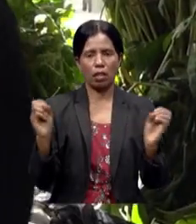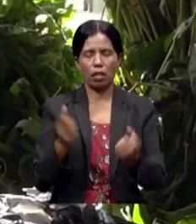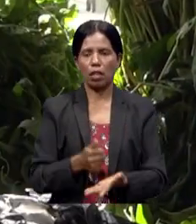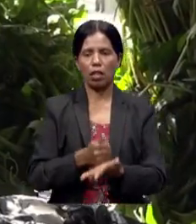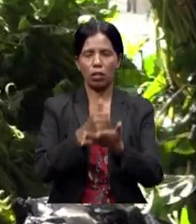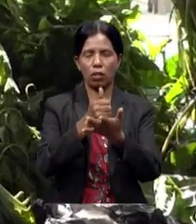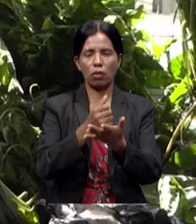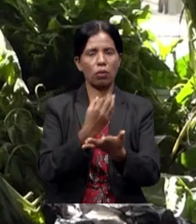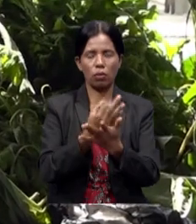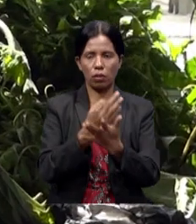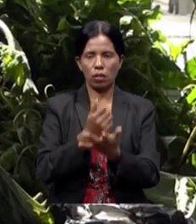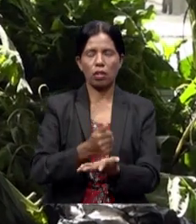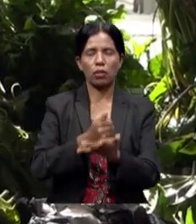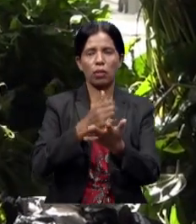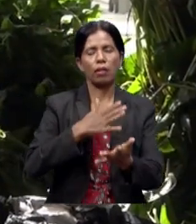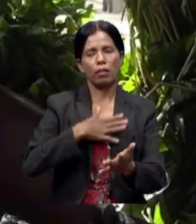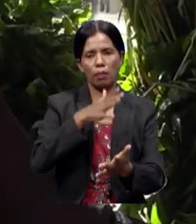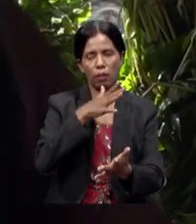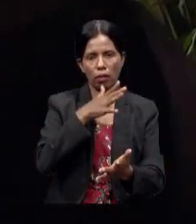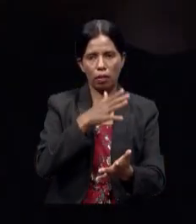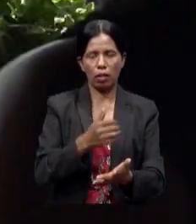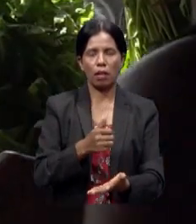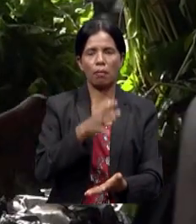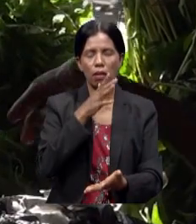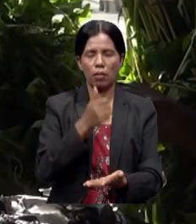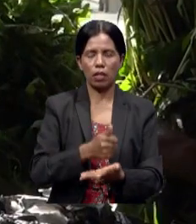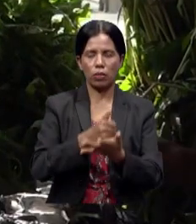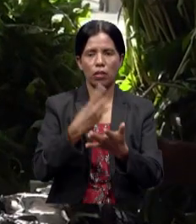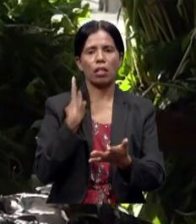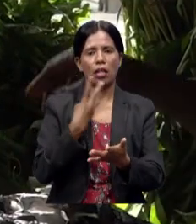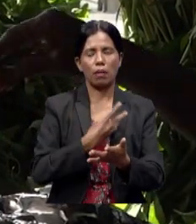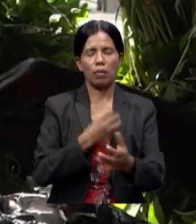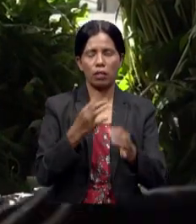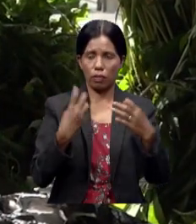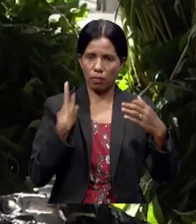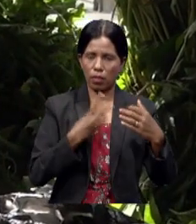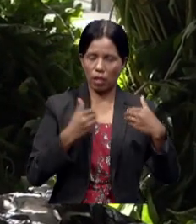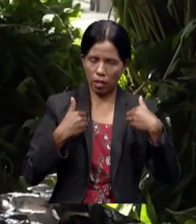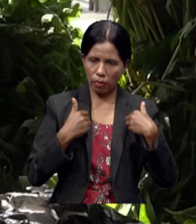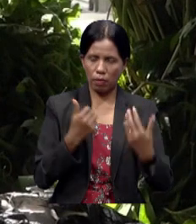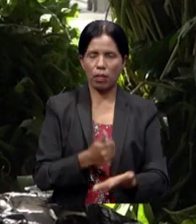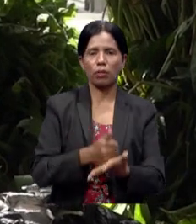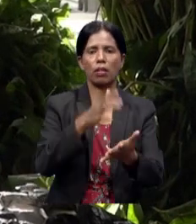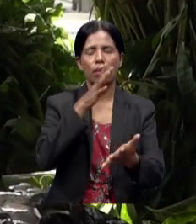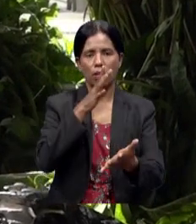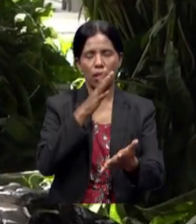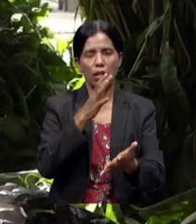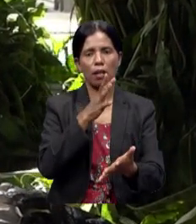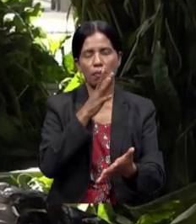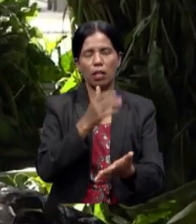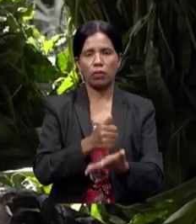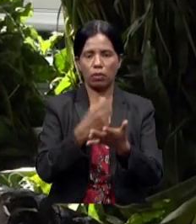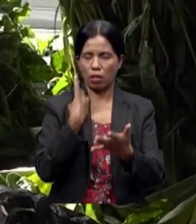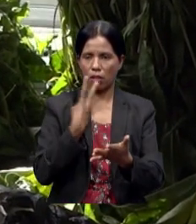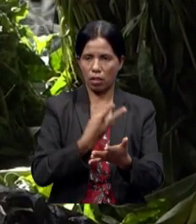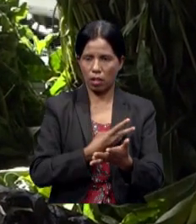lai hep osang atau juda hami ilang kom hami nam ka juda si ami iha ami juda si ami lai ya ami la juda sa nina lori hasa ne